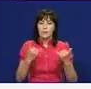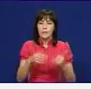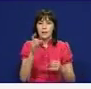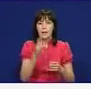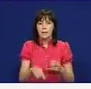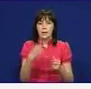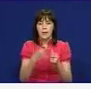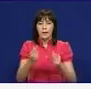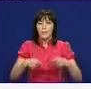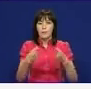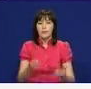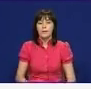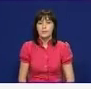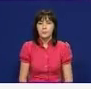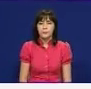ұсынды.